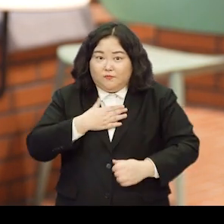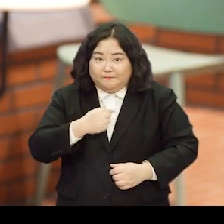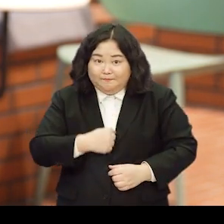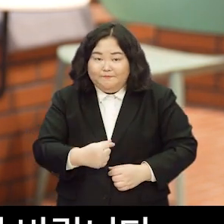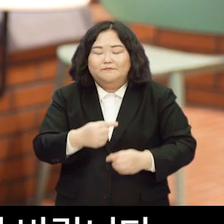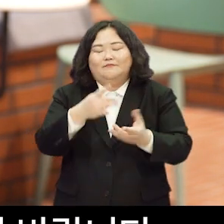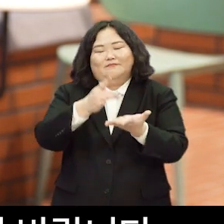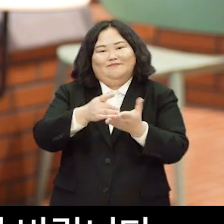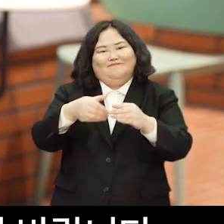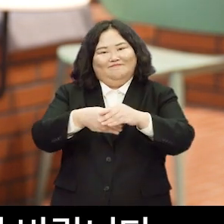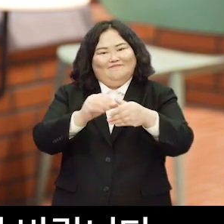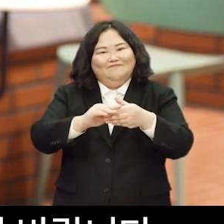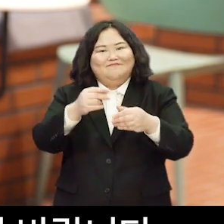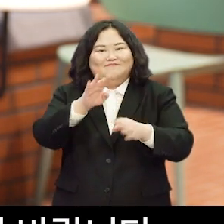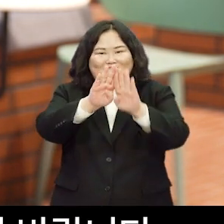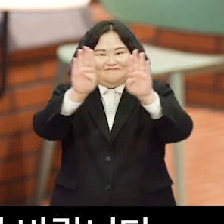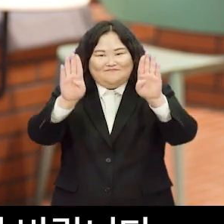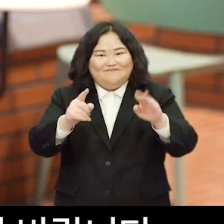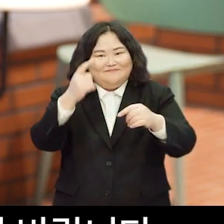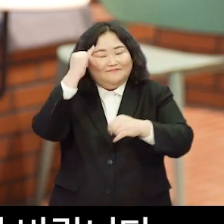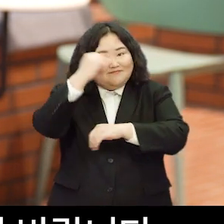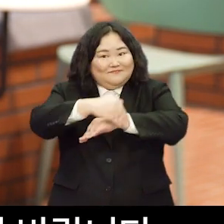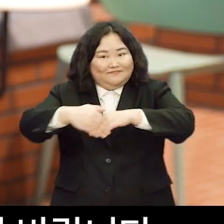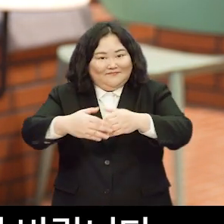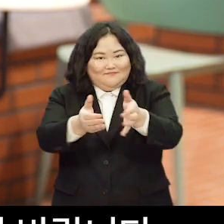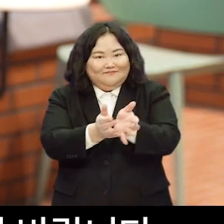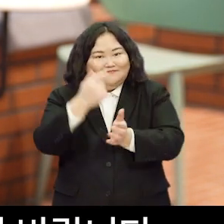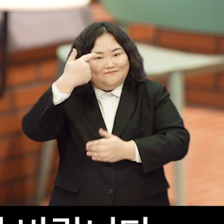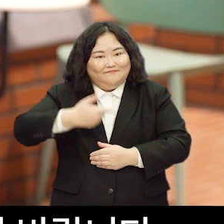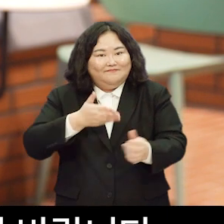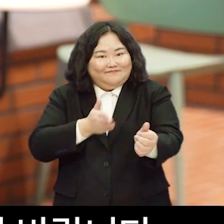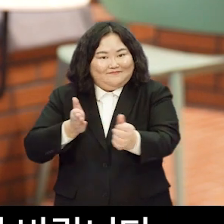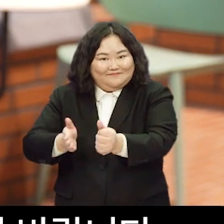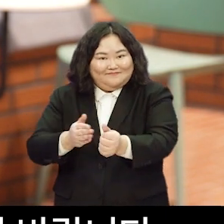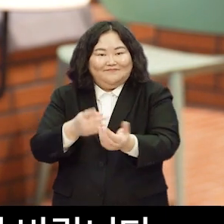하는데요. 자세한 사항은 천안문화재단 박람회